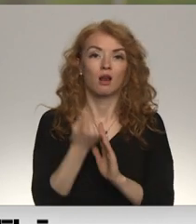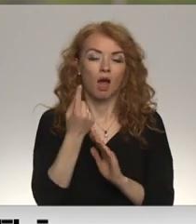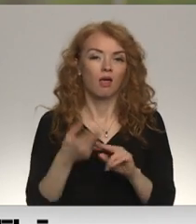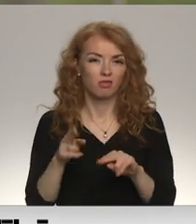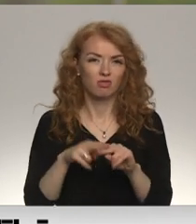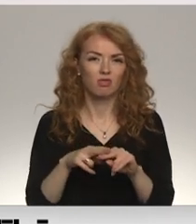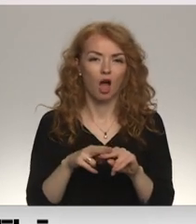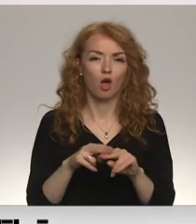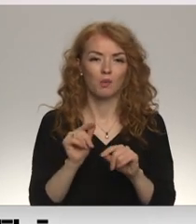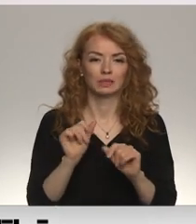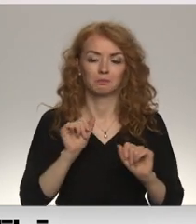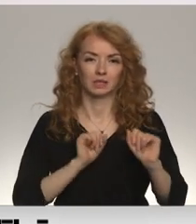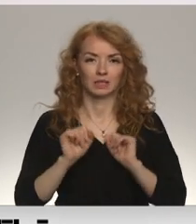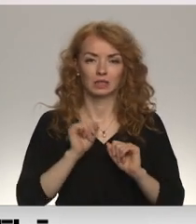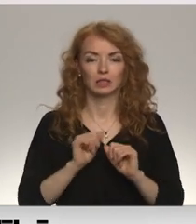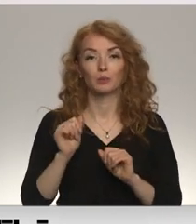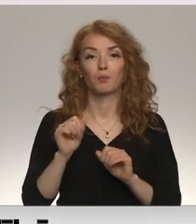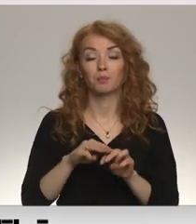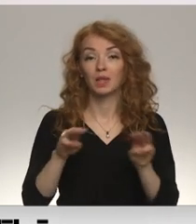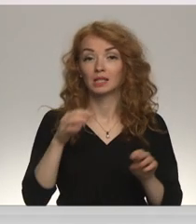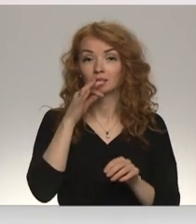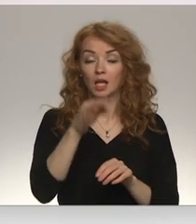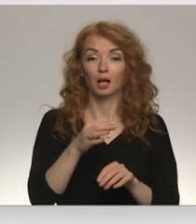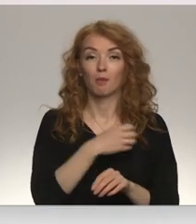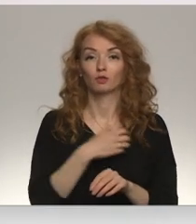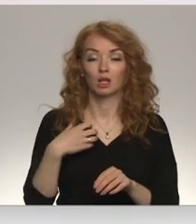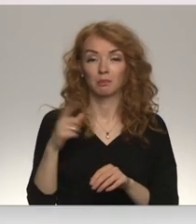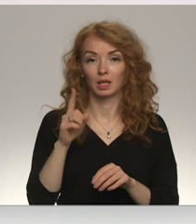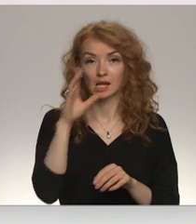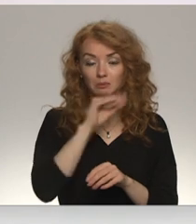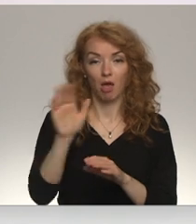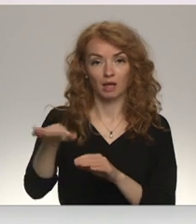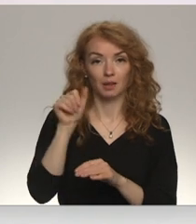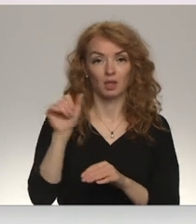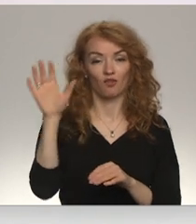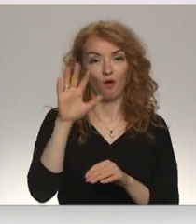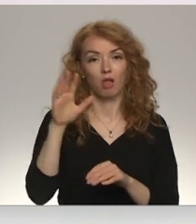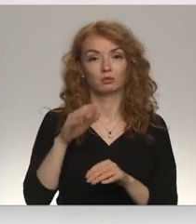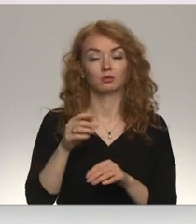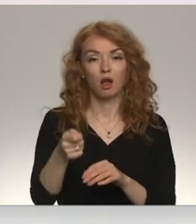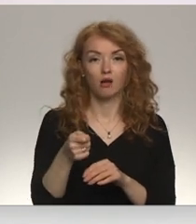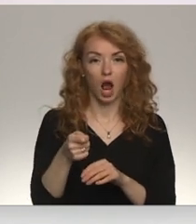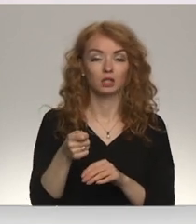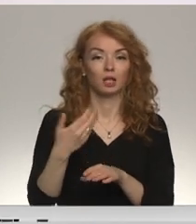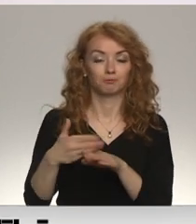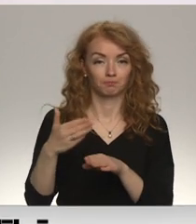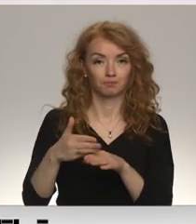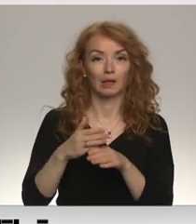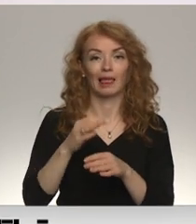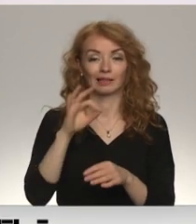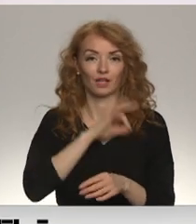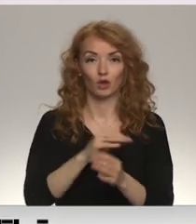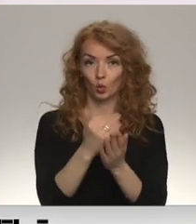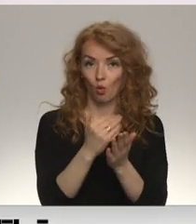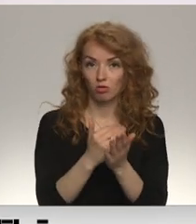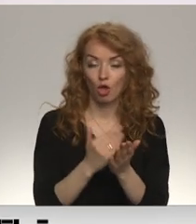do pīsardzību. Pašvaldībām ir iespējas aizņemties valsts kasē līdzekļus uz izdevīgiem noteikumiem.